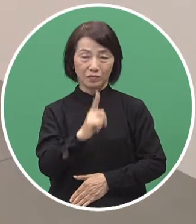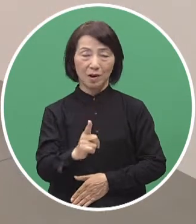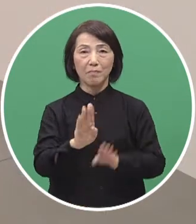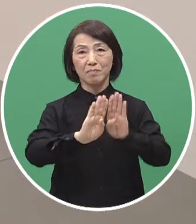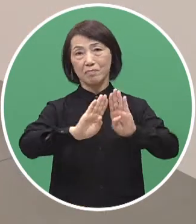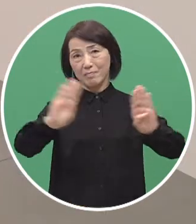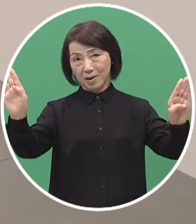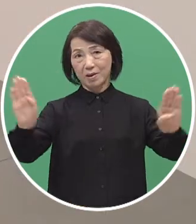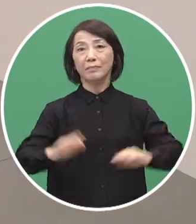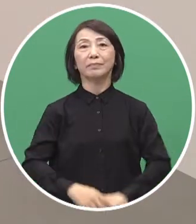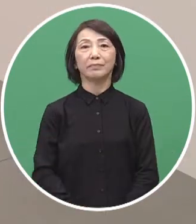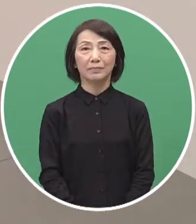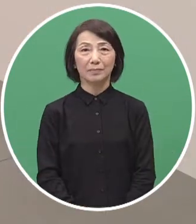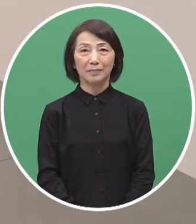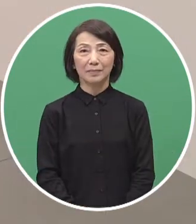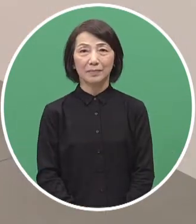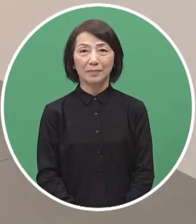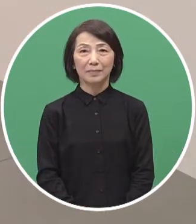して体感します。